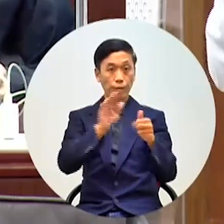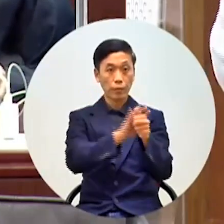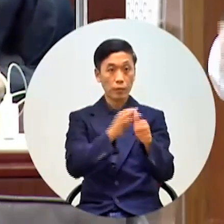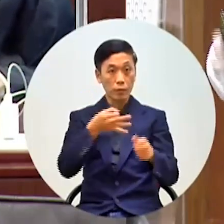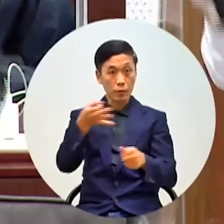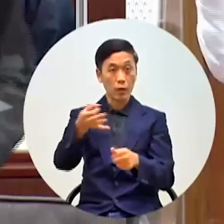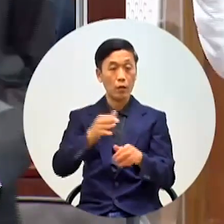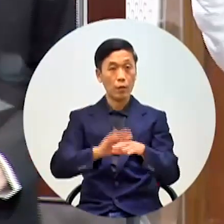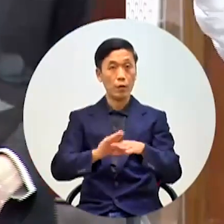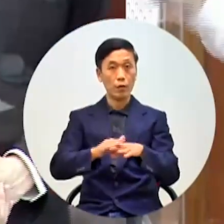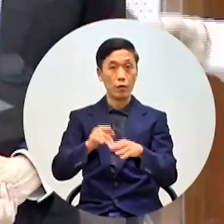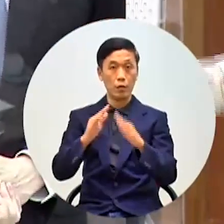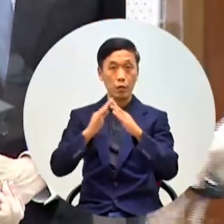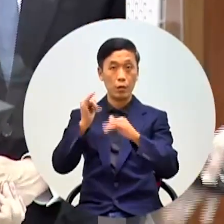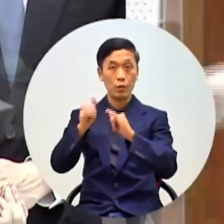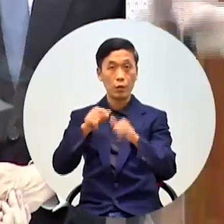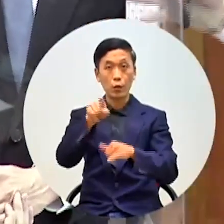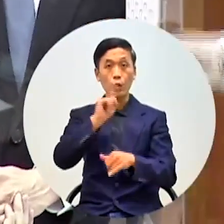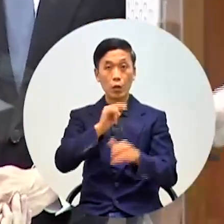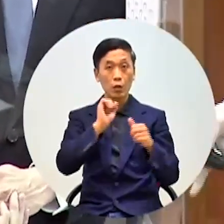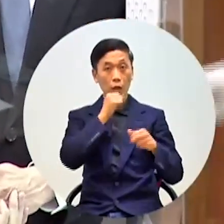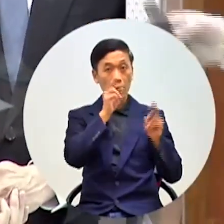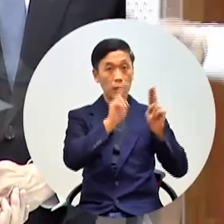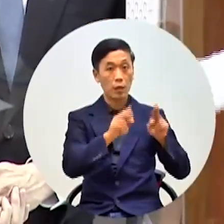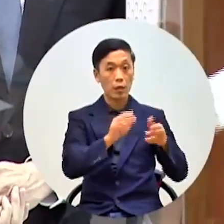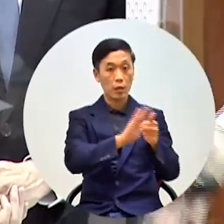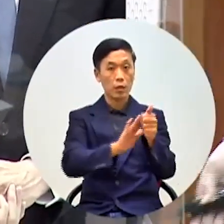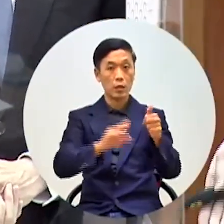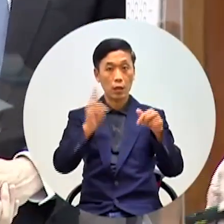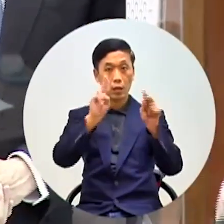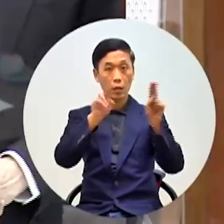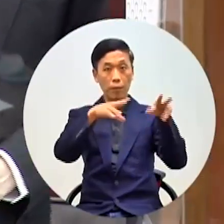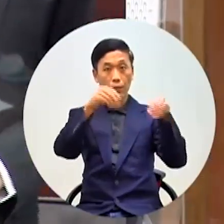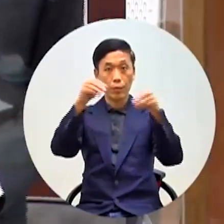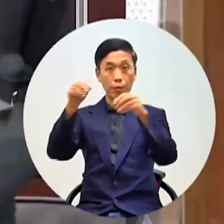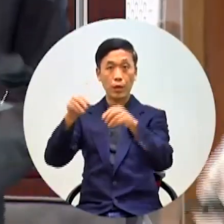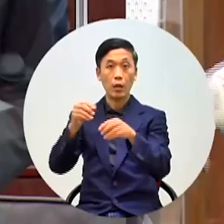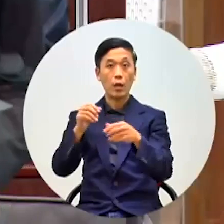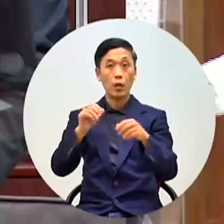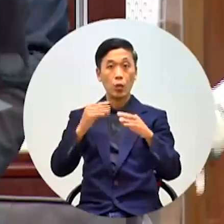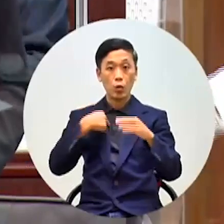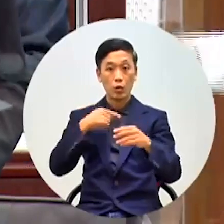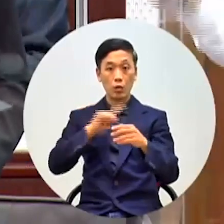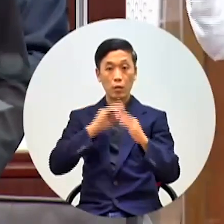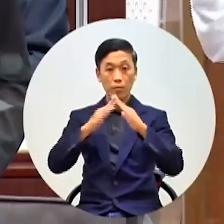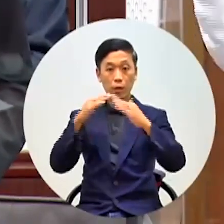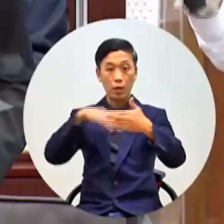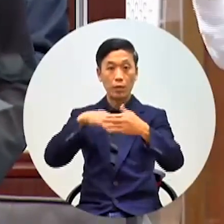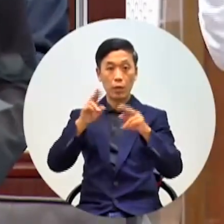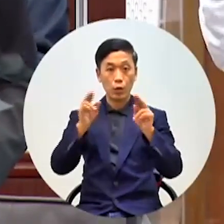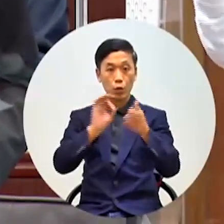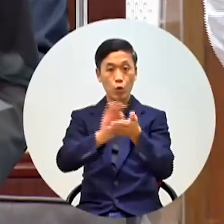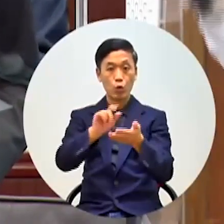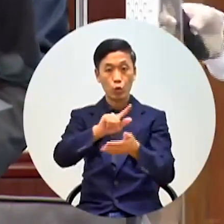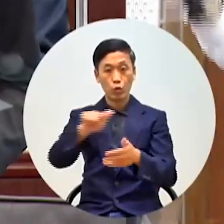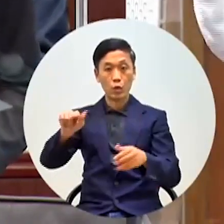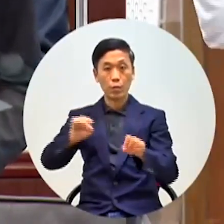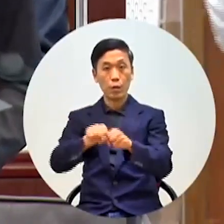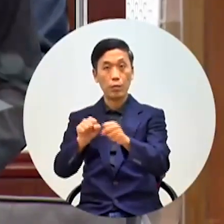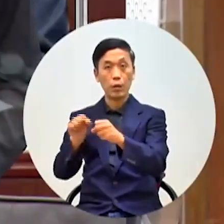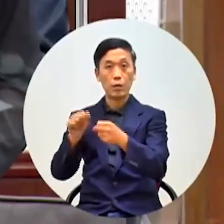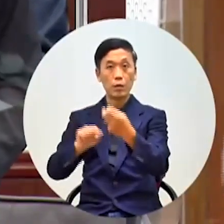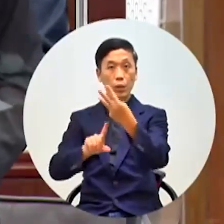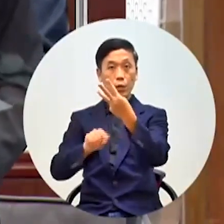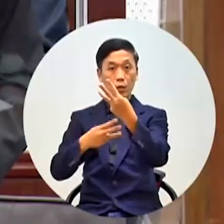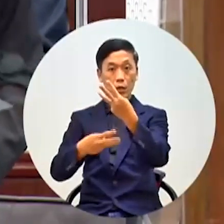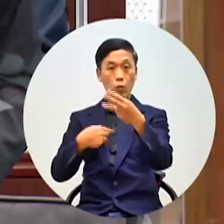就是讲台电，你用你的造成跳电派，你就是要赔偿我的家电嘛。因为你要造成，包括三月三日，包